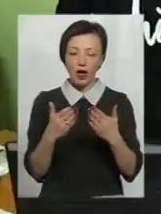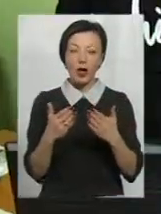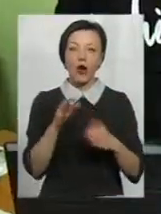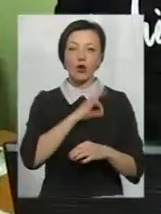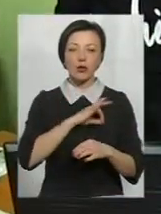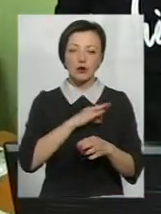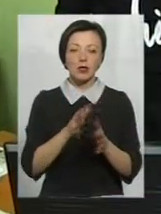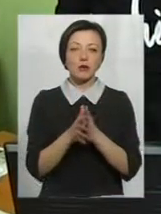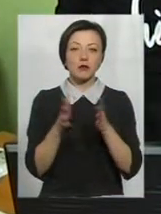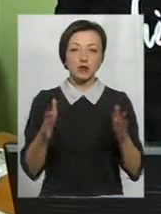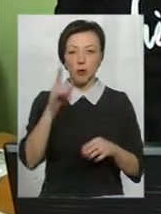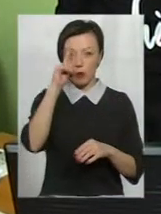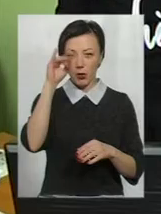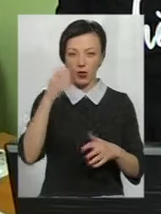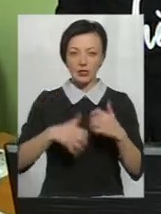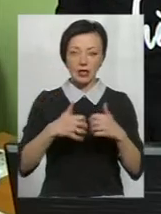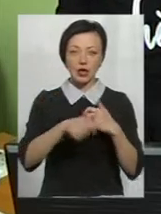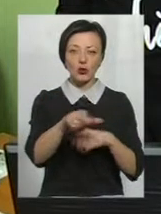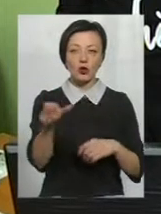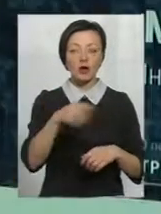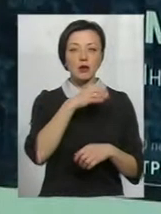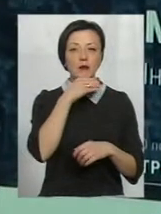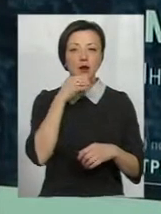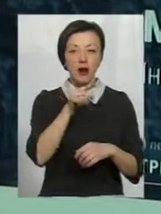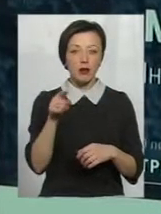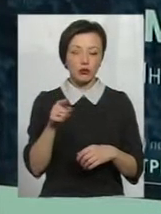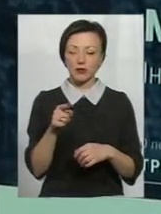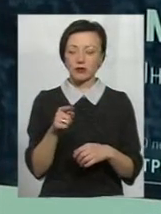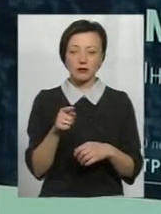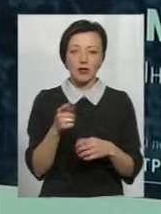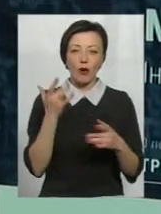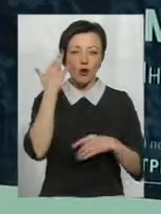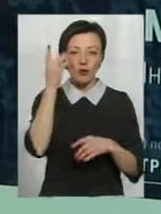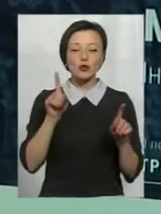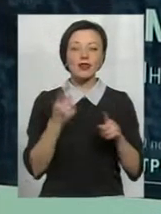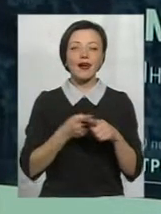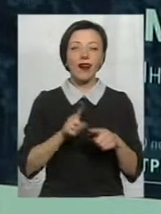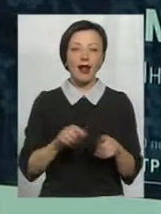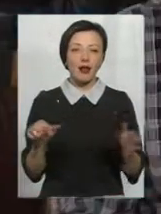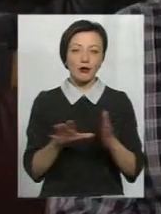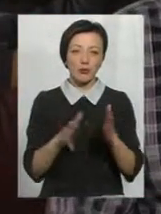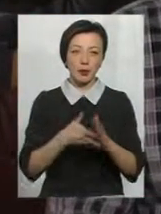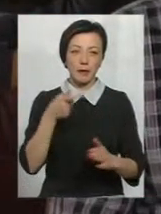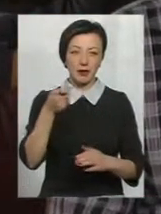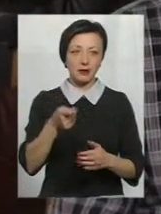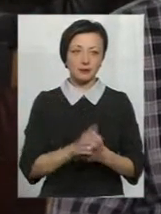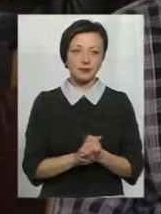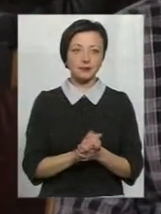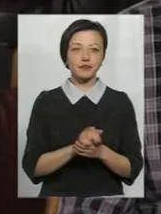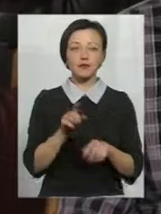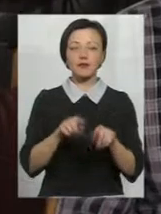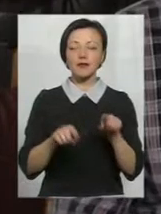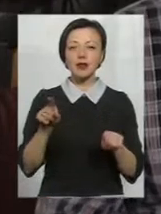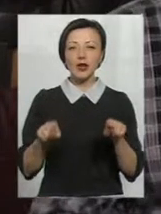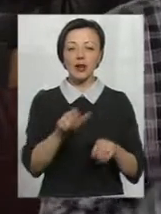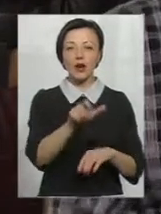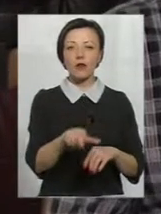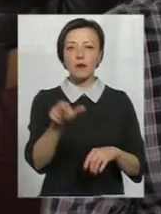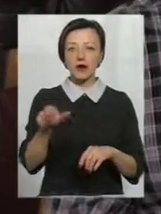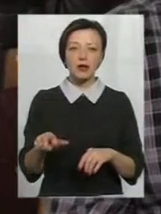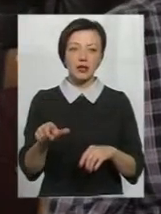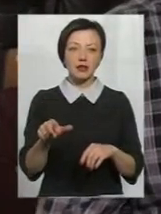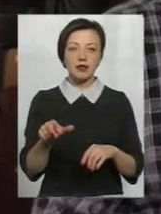більшою популярністю серед людей, чимало з них погано уявляють, що ж таке електронна петиція. Деякі громадяни невірно сприймають, що це як